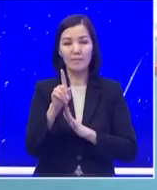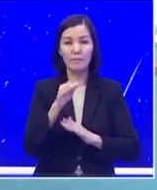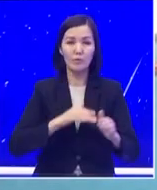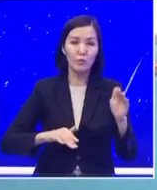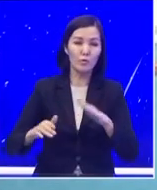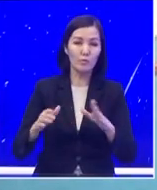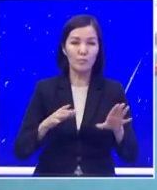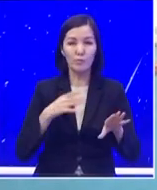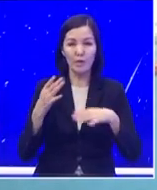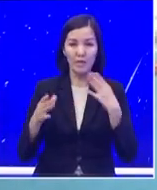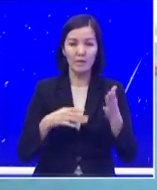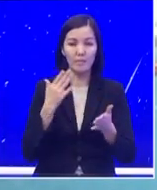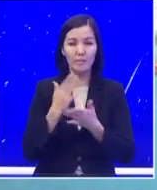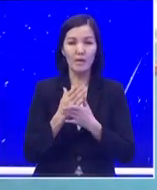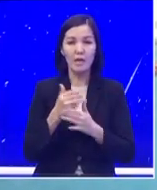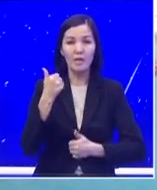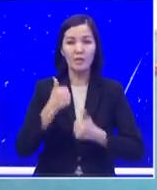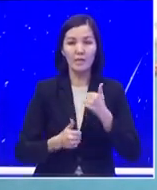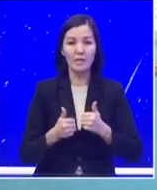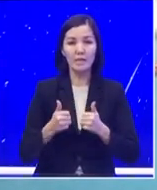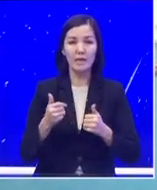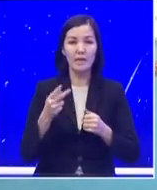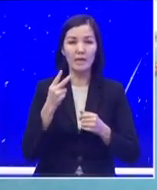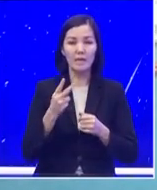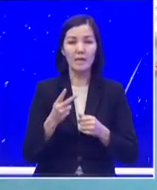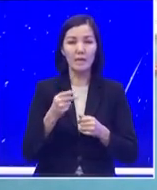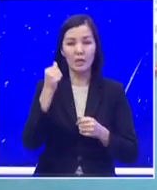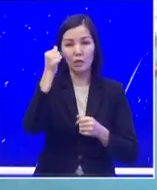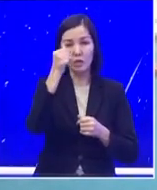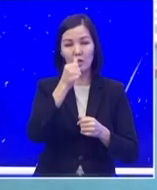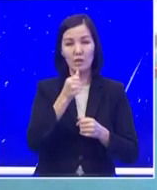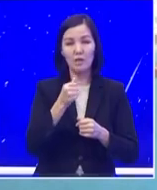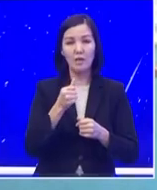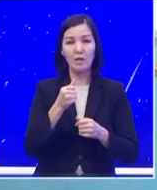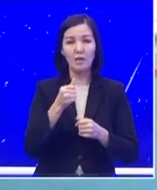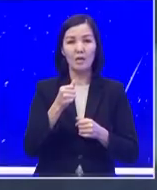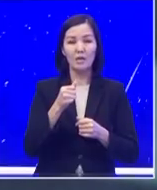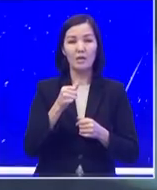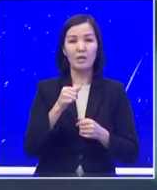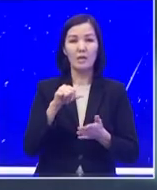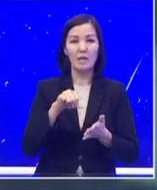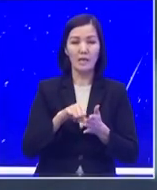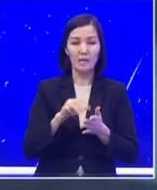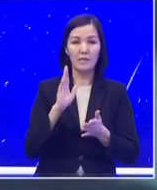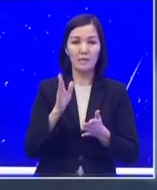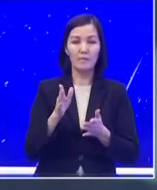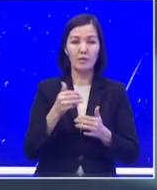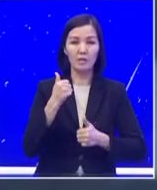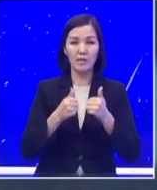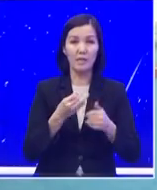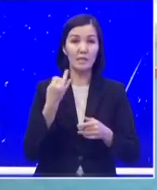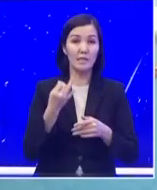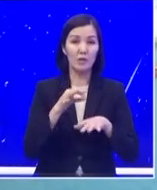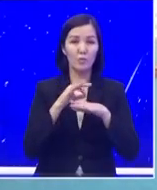айналсам. Сонымен жарыстарға мен 2 жылдай, мүмкін 3 жылдай қатысам. Жарыс күшті өтті,